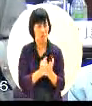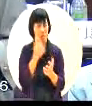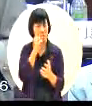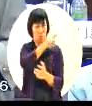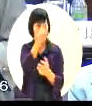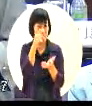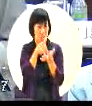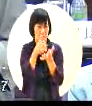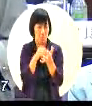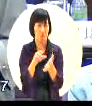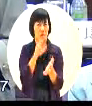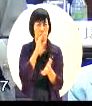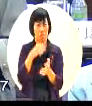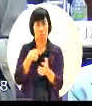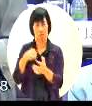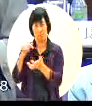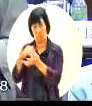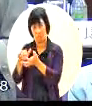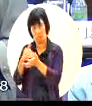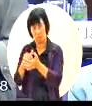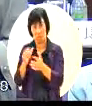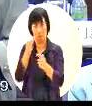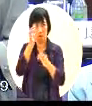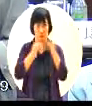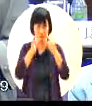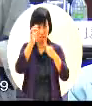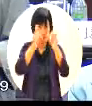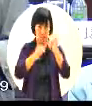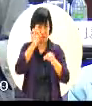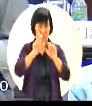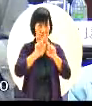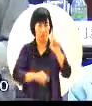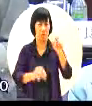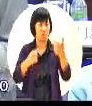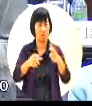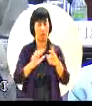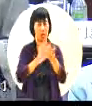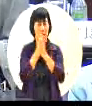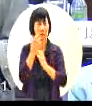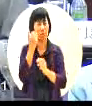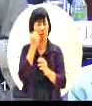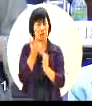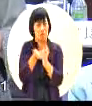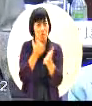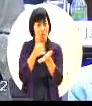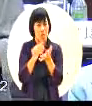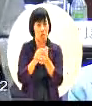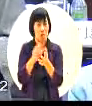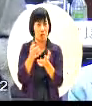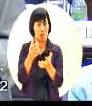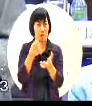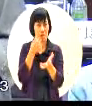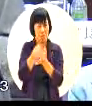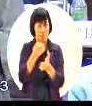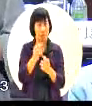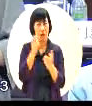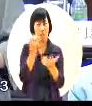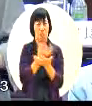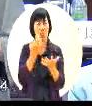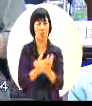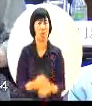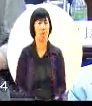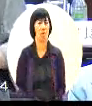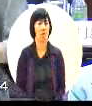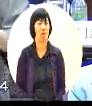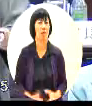数字差足济，啊，所以讲咱迄个经费编的不足，啊，我想这边议会预算，我想今